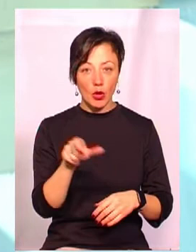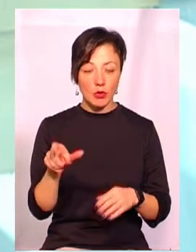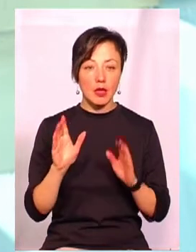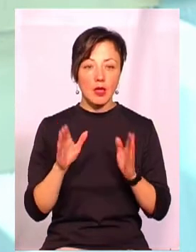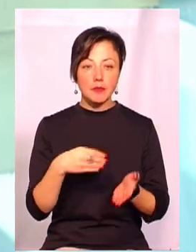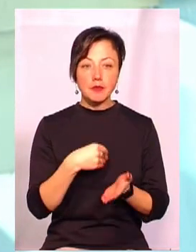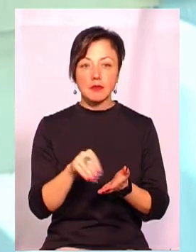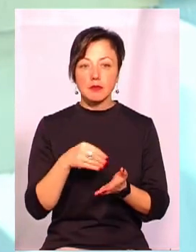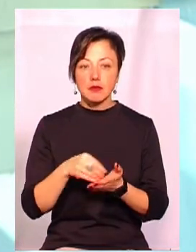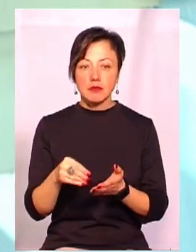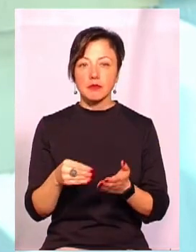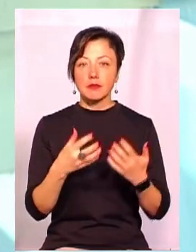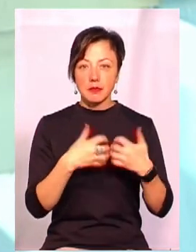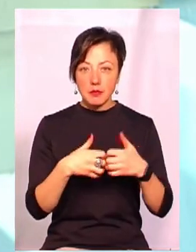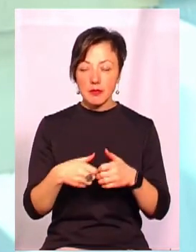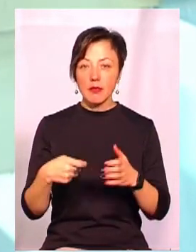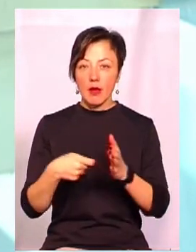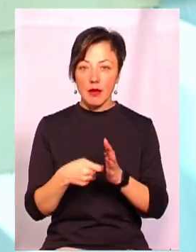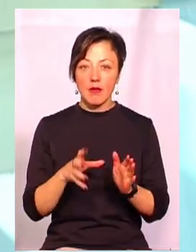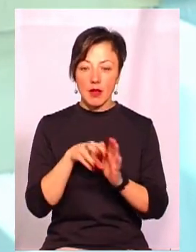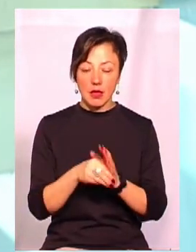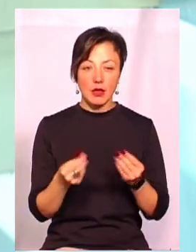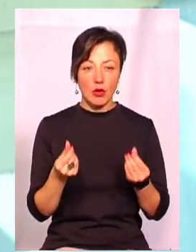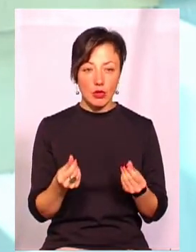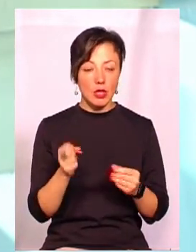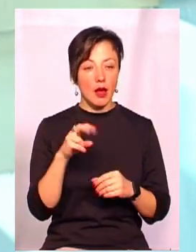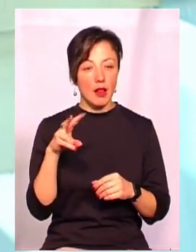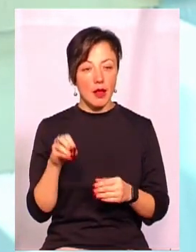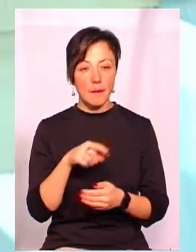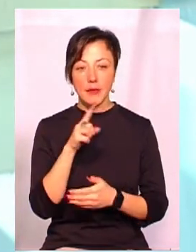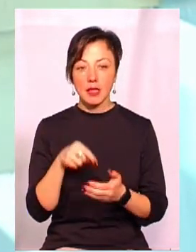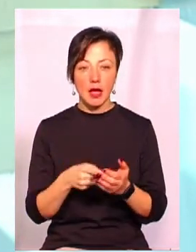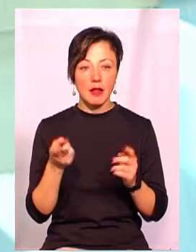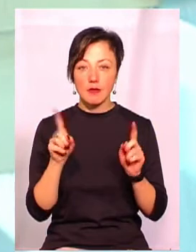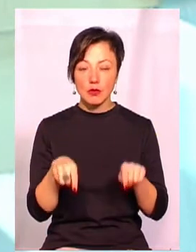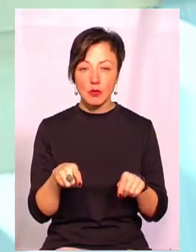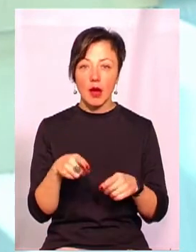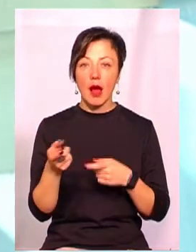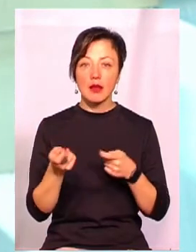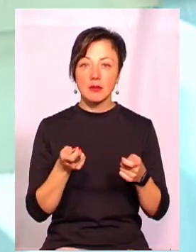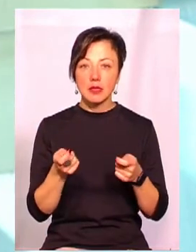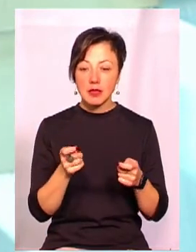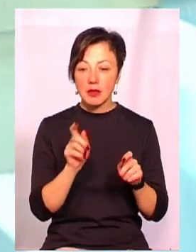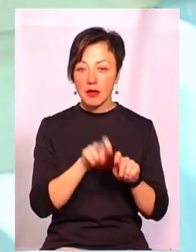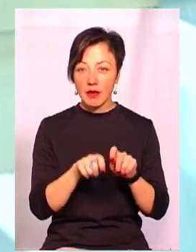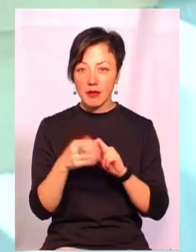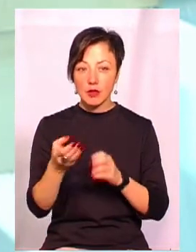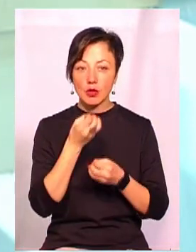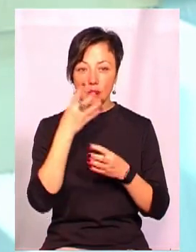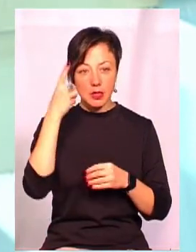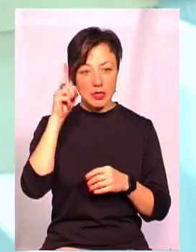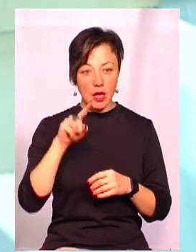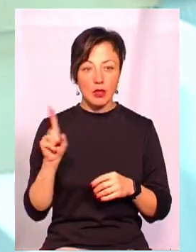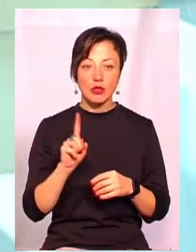будуть купувати касові апарати і вкладати в це кошти. Але питання навіть не в цьому, питання в адмініструванні, і ви це добре